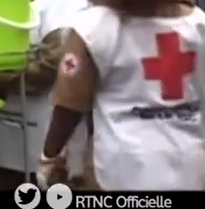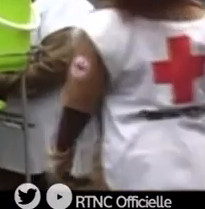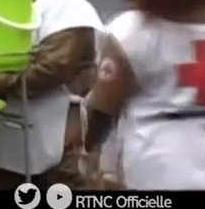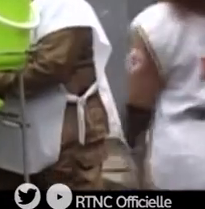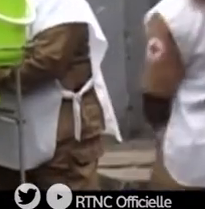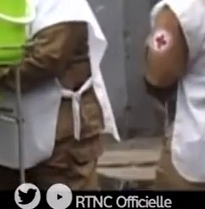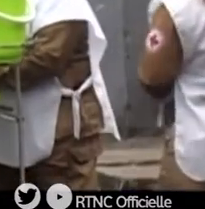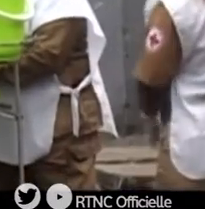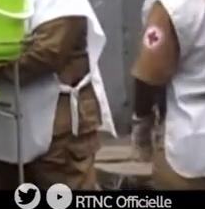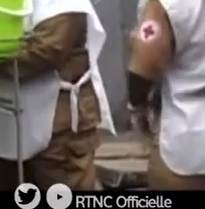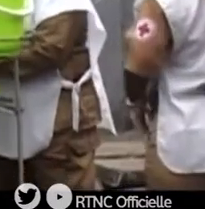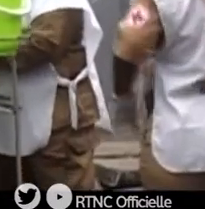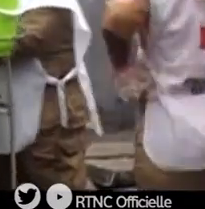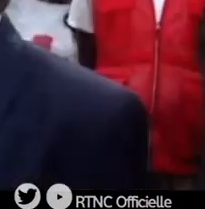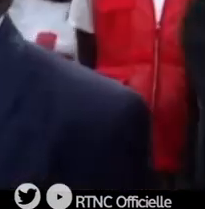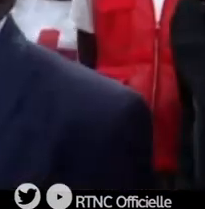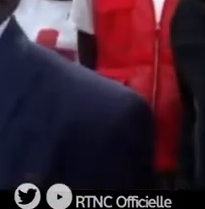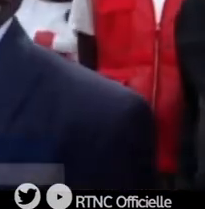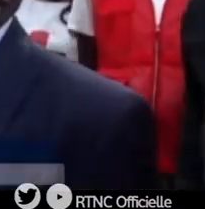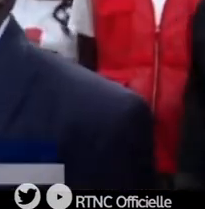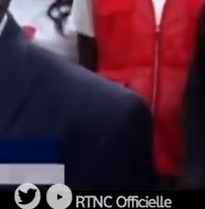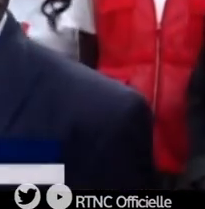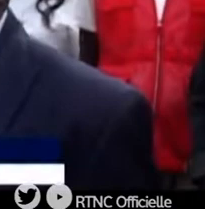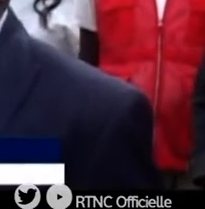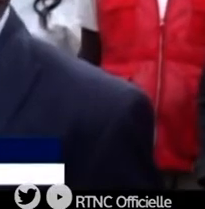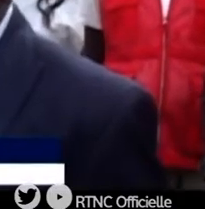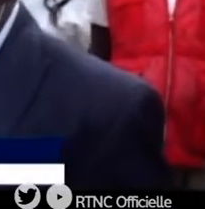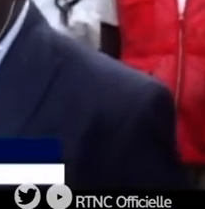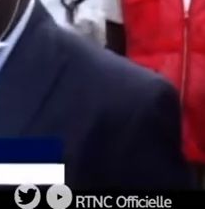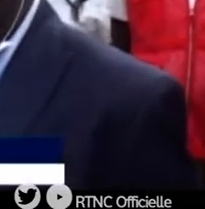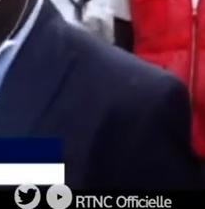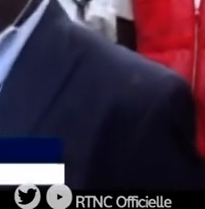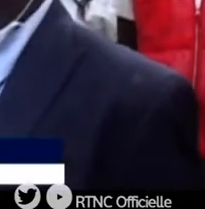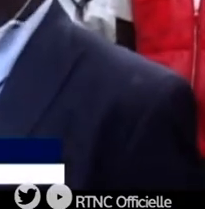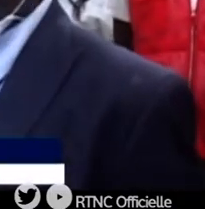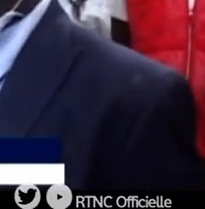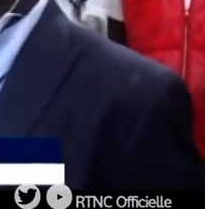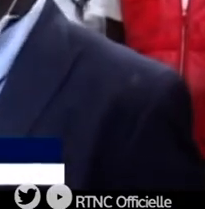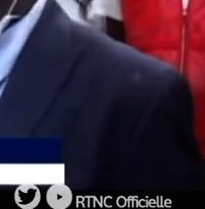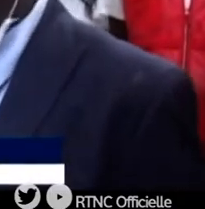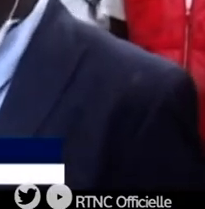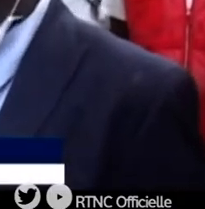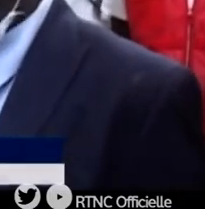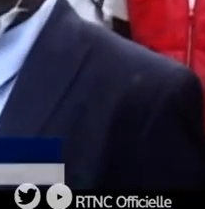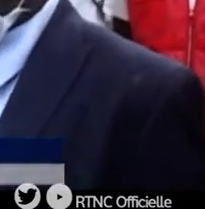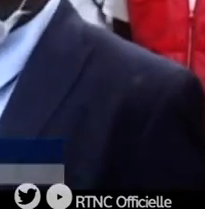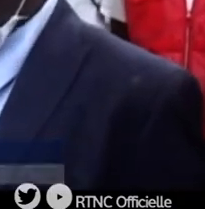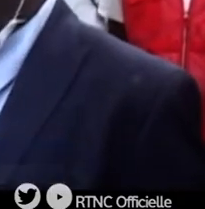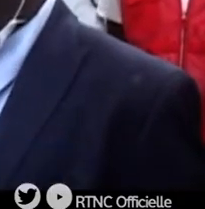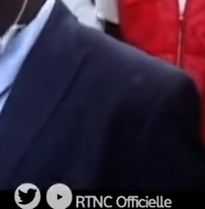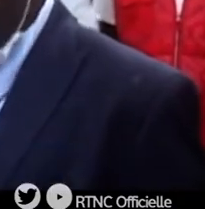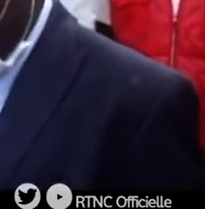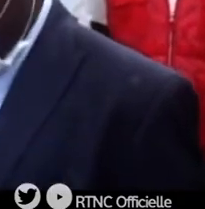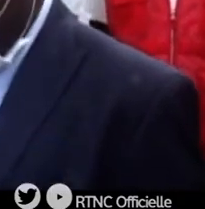donnerez l'instruction au personnel de la commune. Chaque fois qu'il fait l'entrée, il passe par là, par